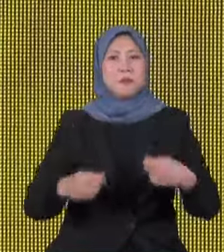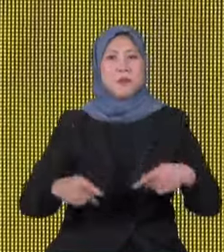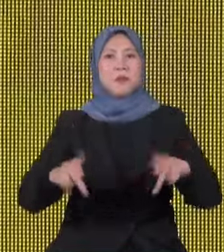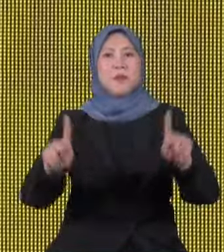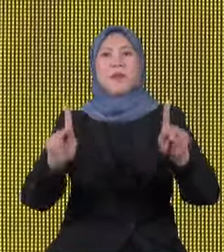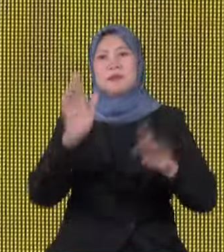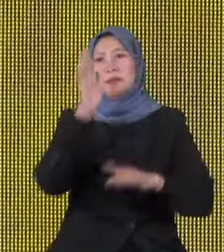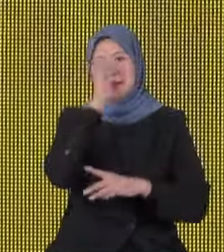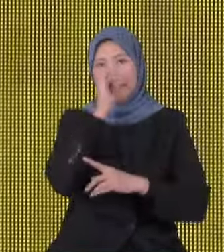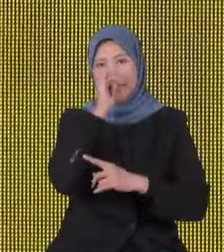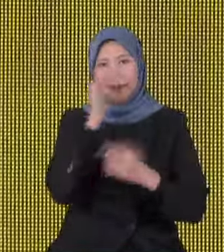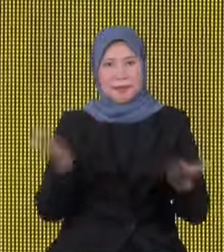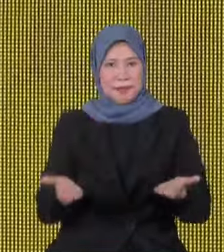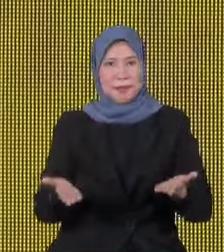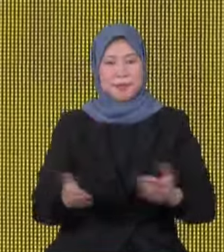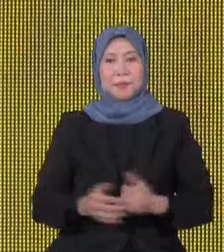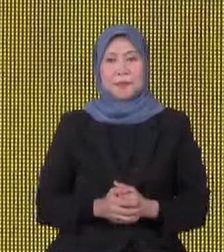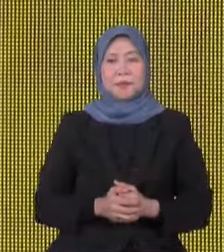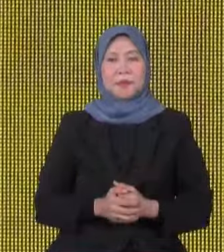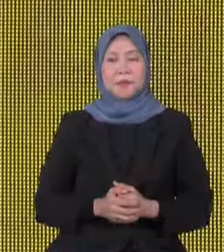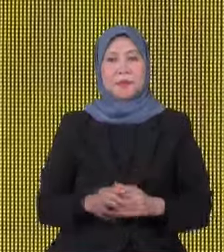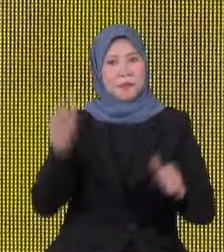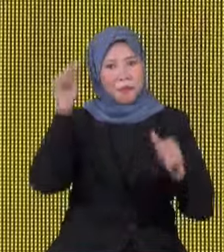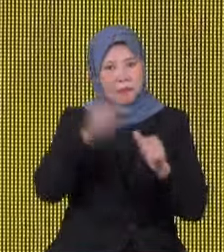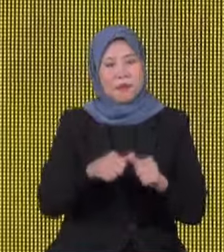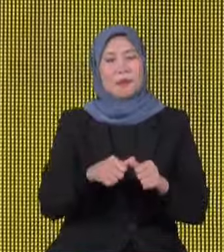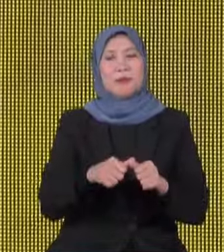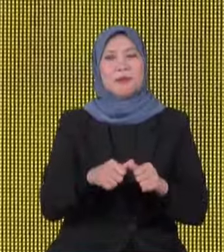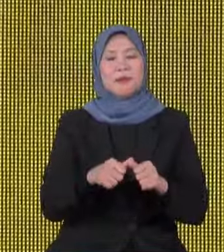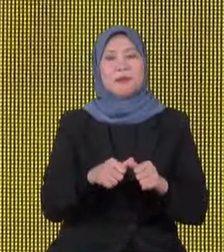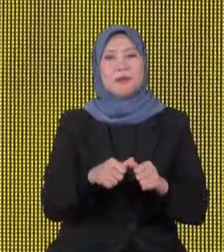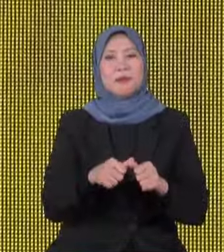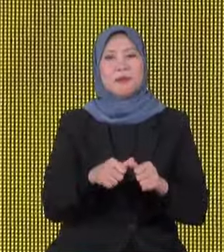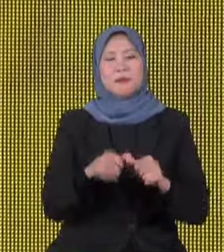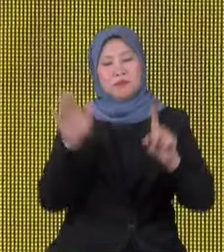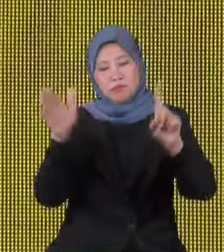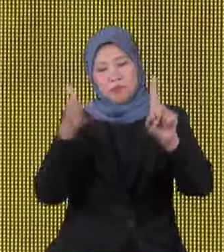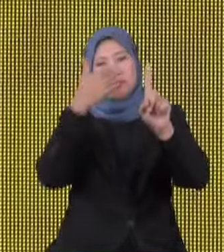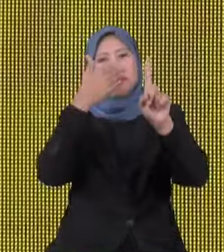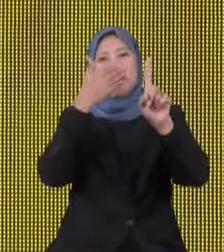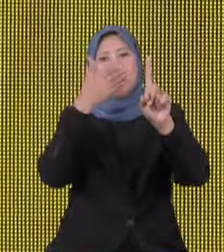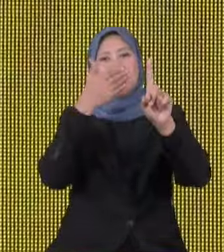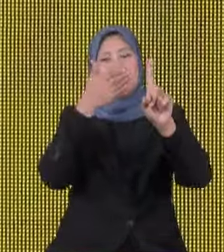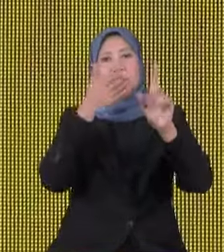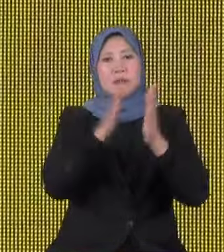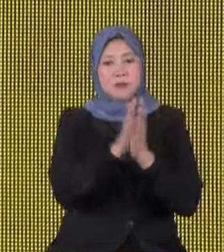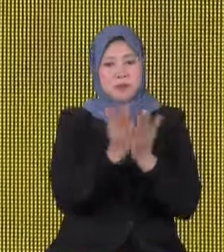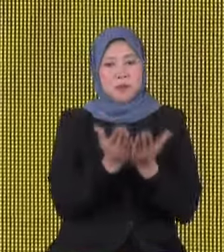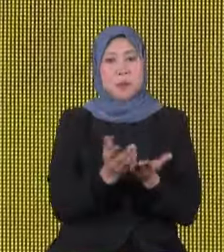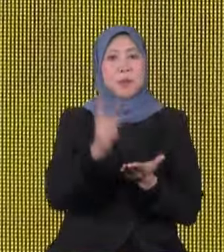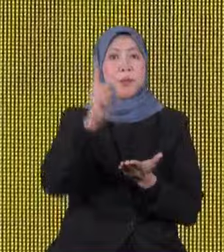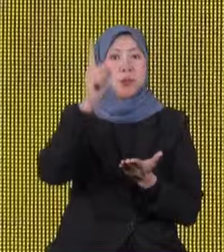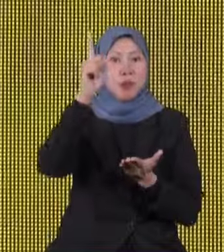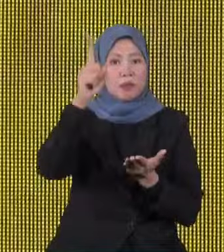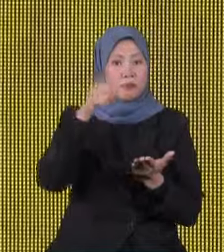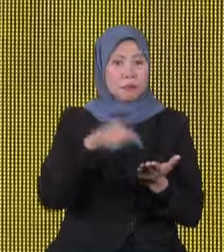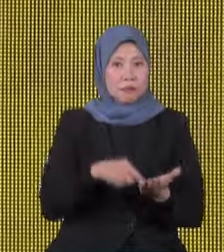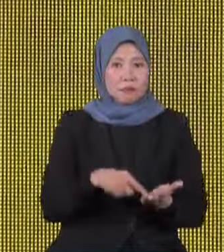di Melaka. Ingat ya, asas kita tidak lari daripada semangat Al-Quran, nahnu